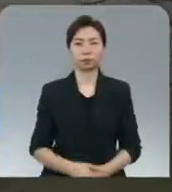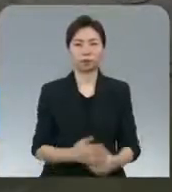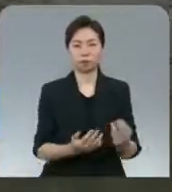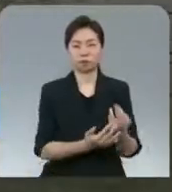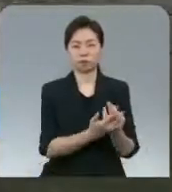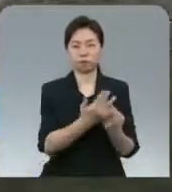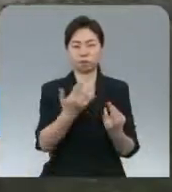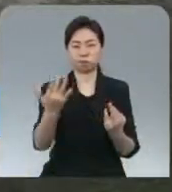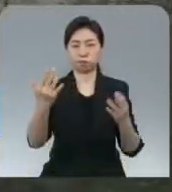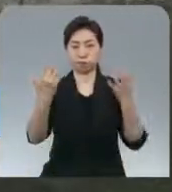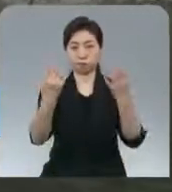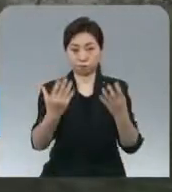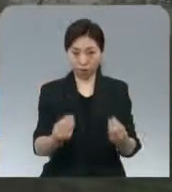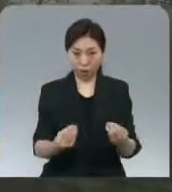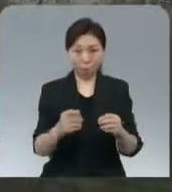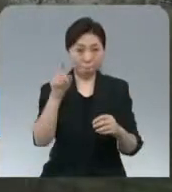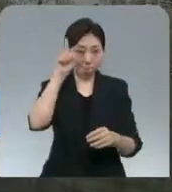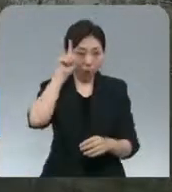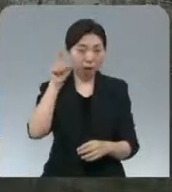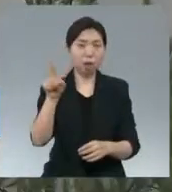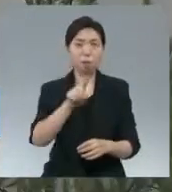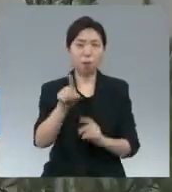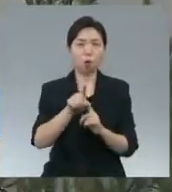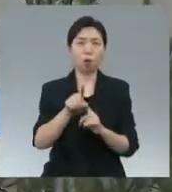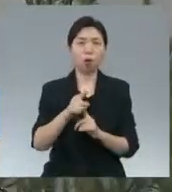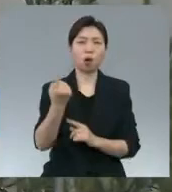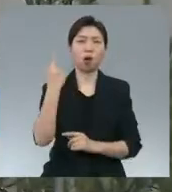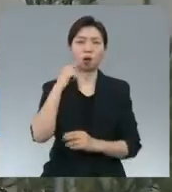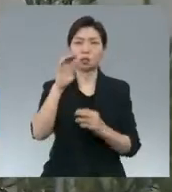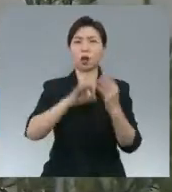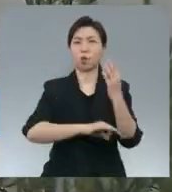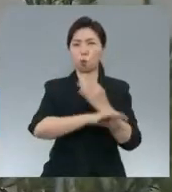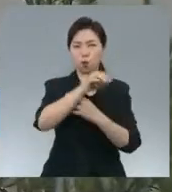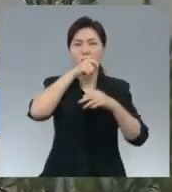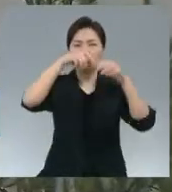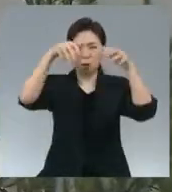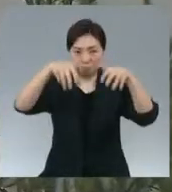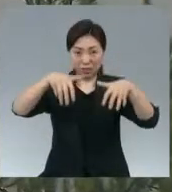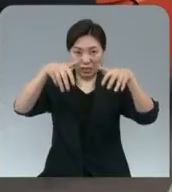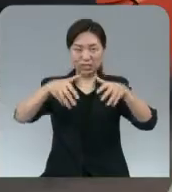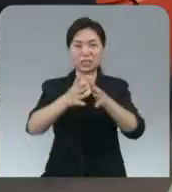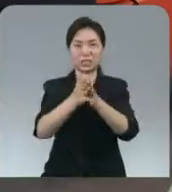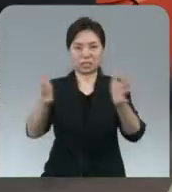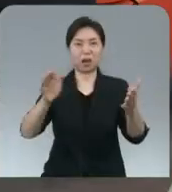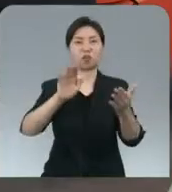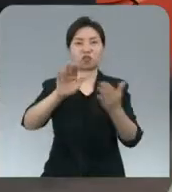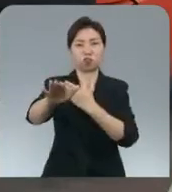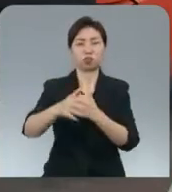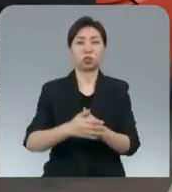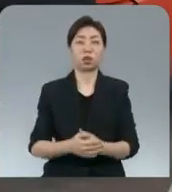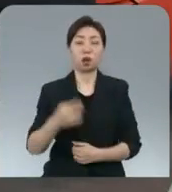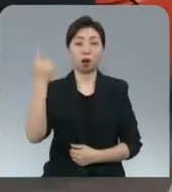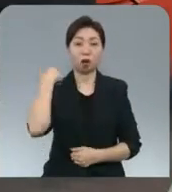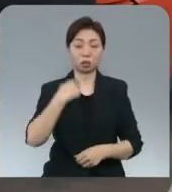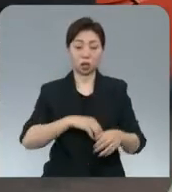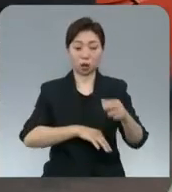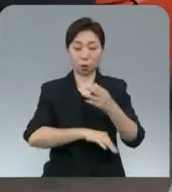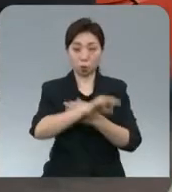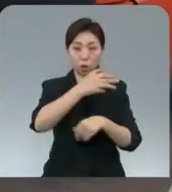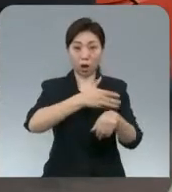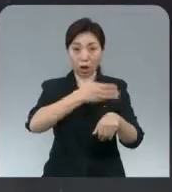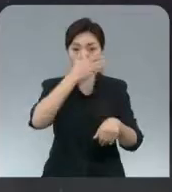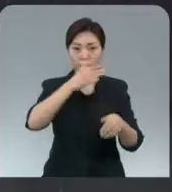лесные пожары на восточном побережье республики корея которые распространились на обширную территорию от уезда